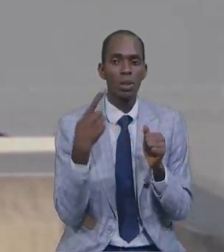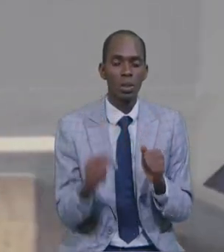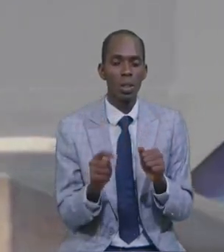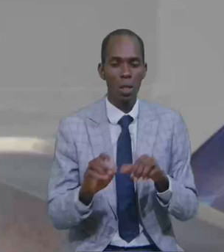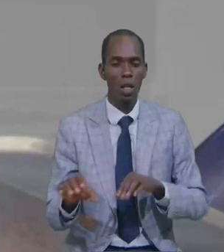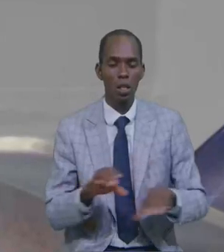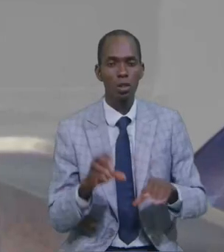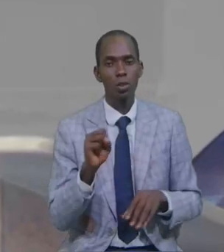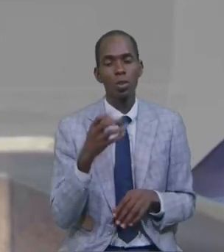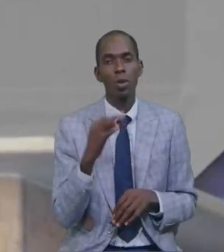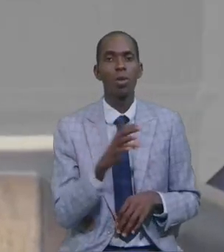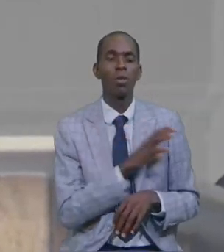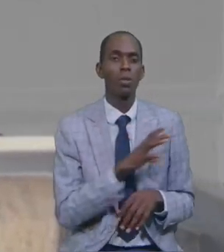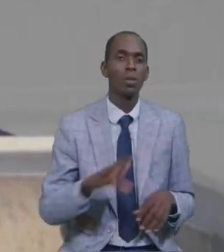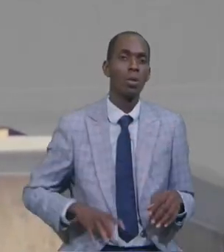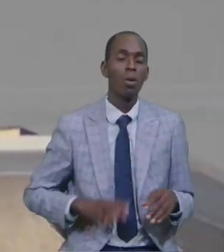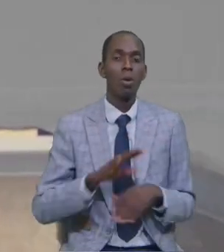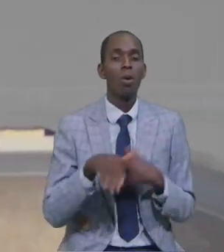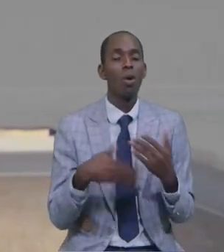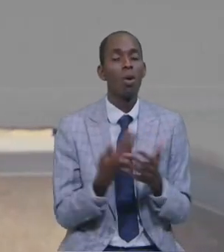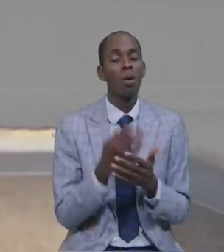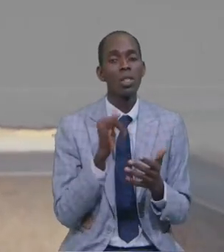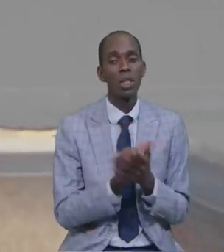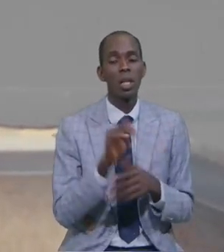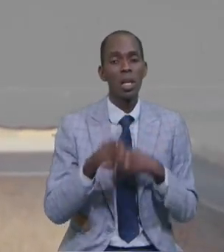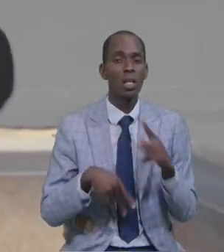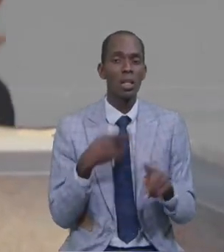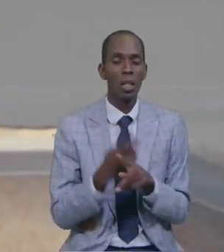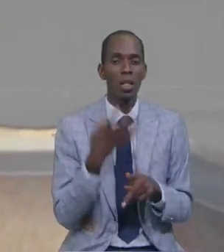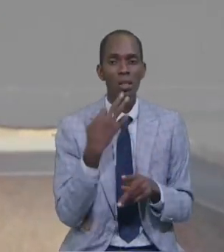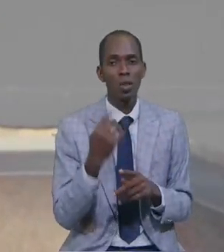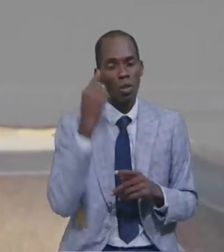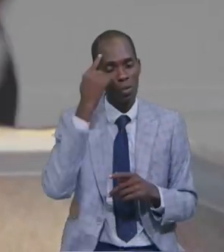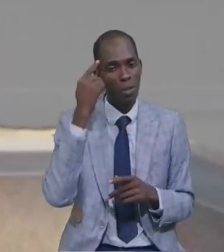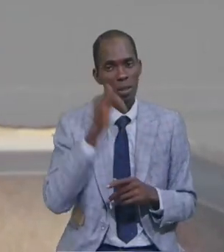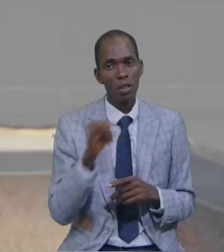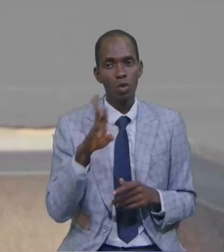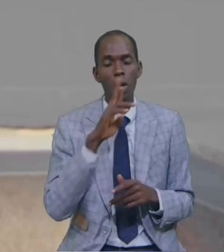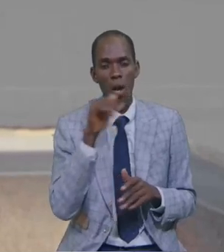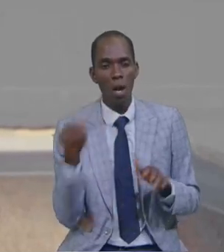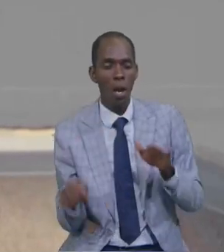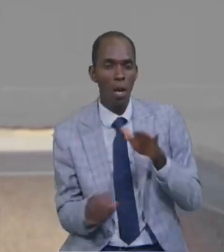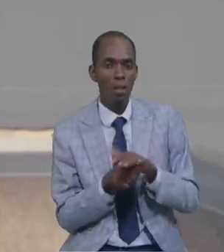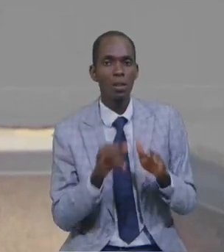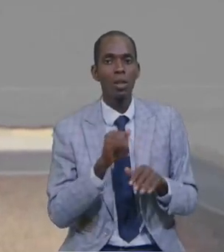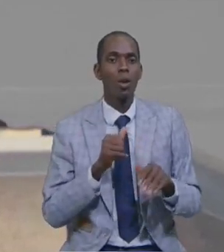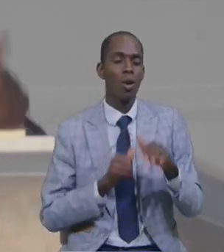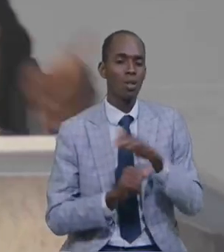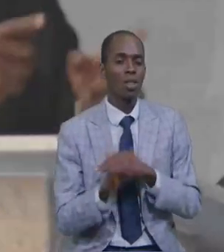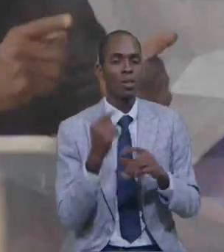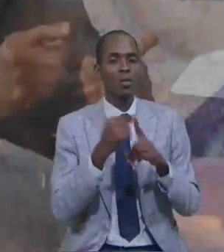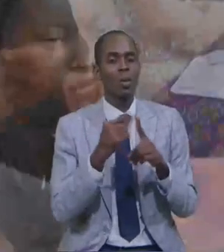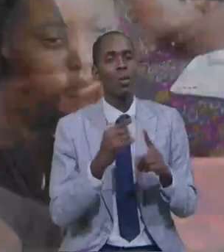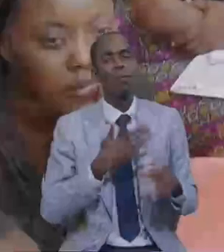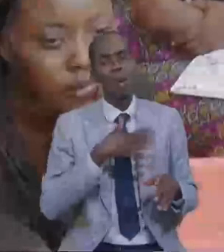cache sous maman, maman, papa, papa, et soeur bien-aimée, frère bien-aimée, que Dieu connaît